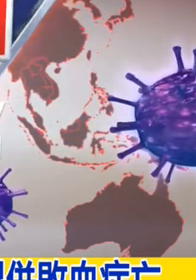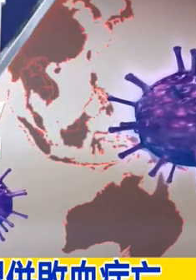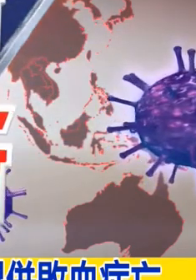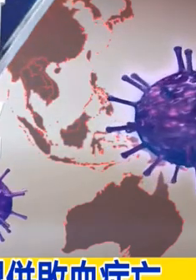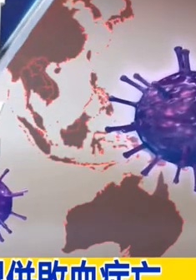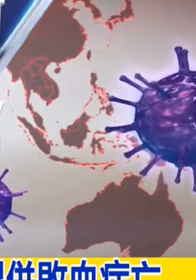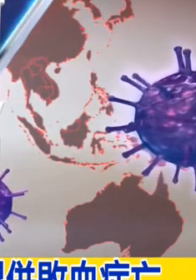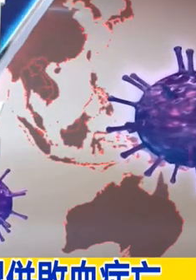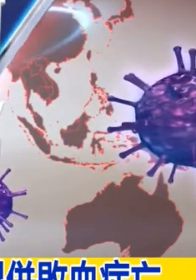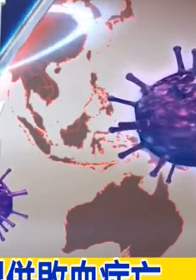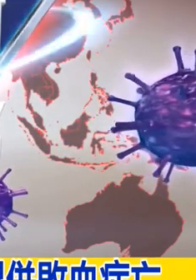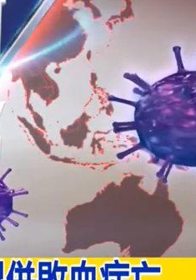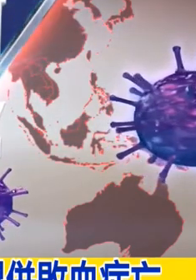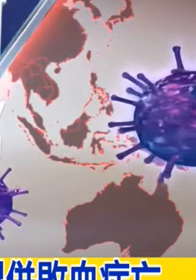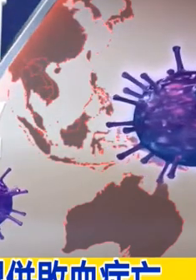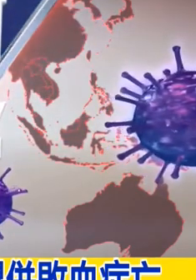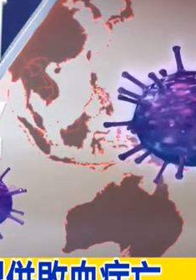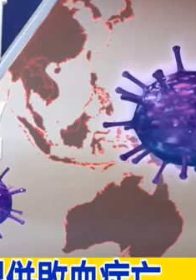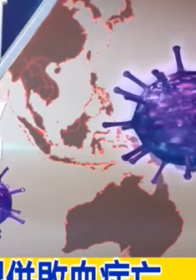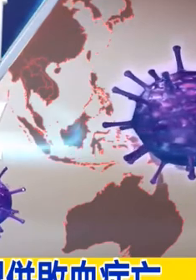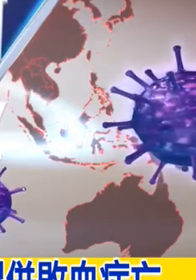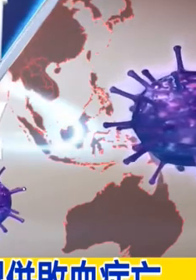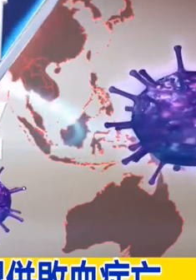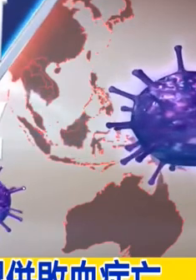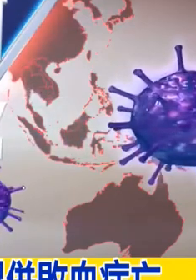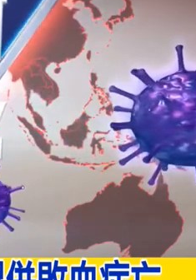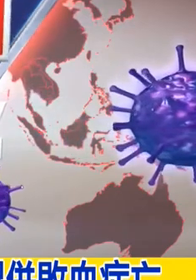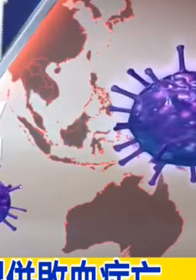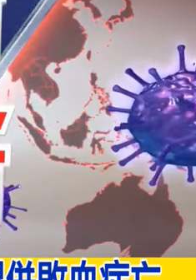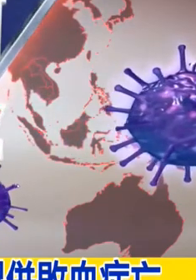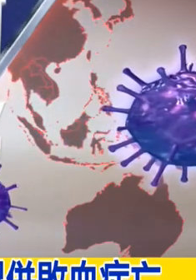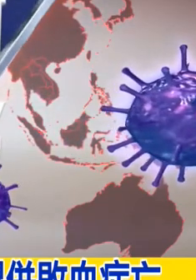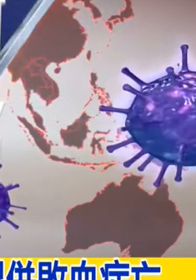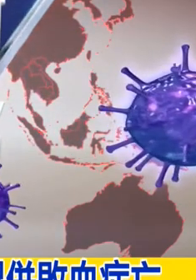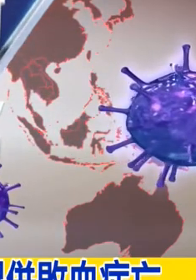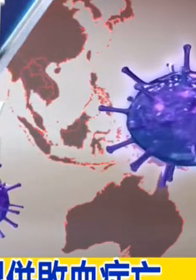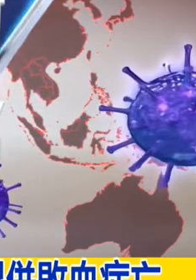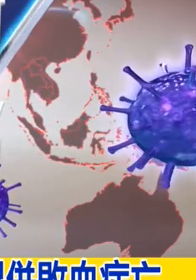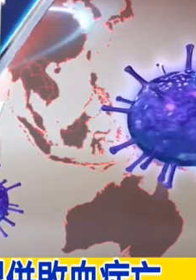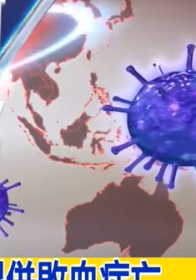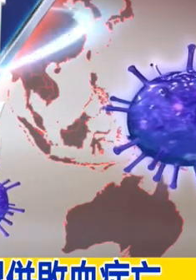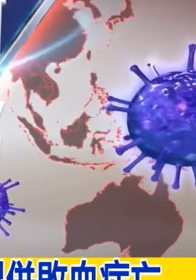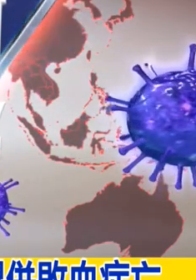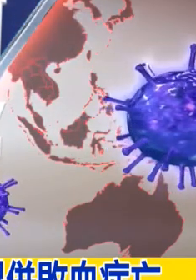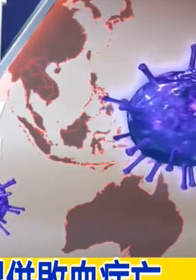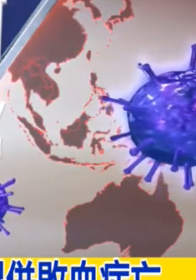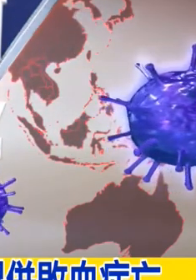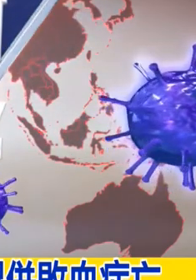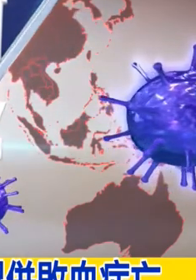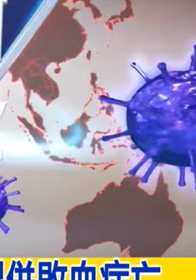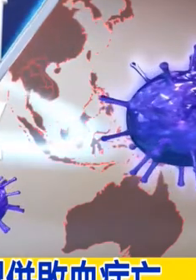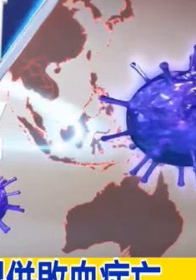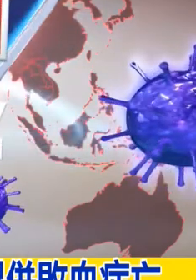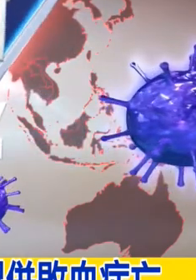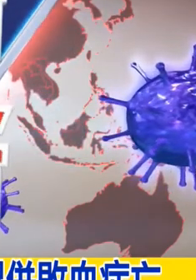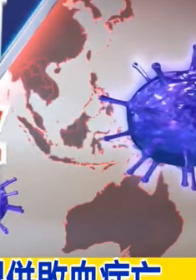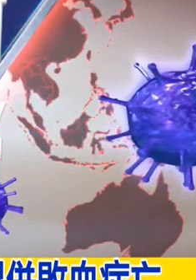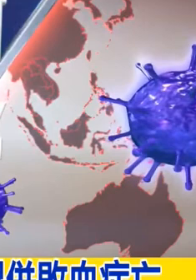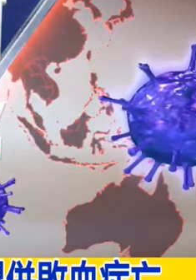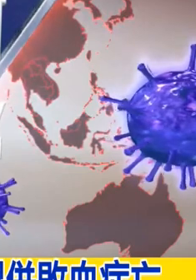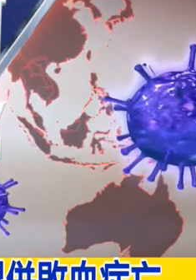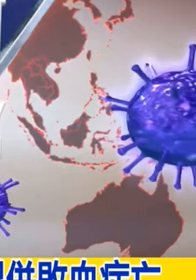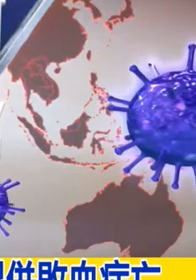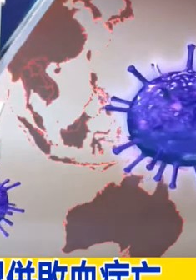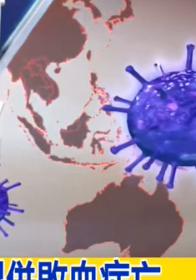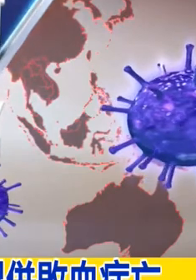在6月1号手术之后入住了加护病房，住院期间出现了心跳、血氧跟氧气浓度下降，在6月2号死